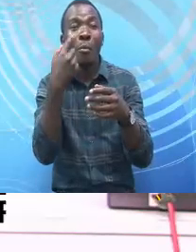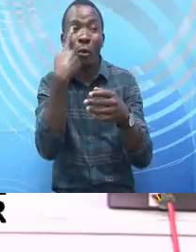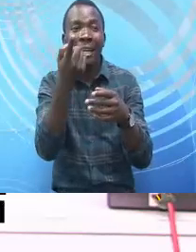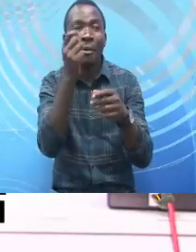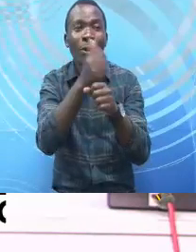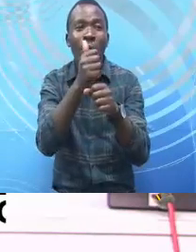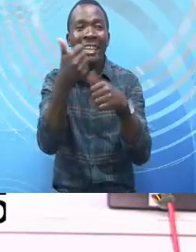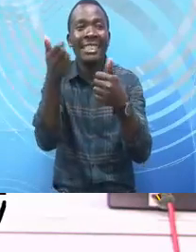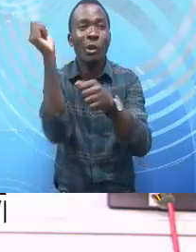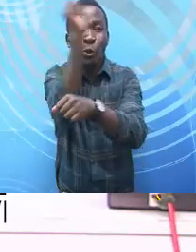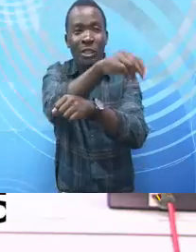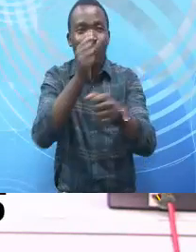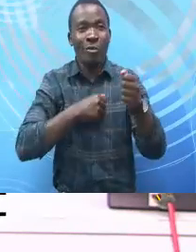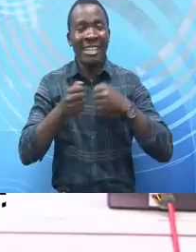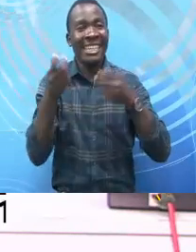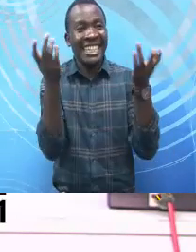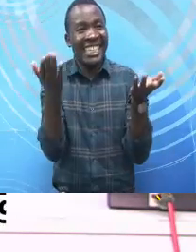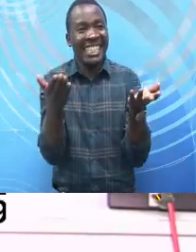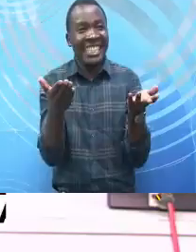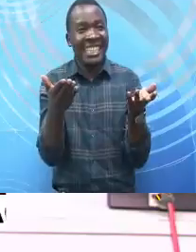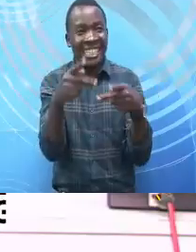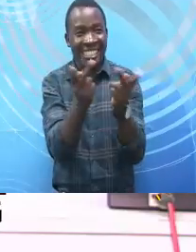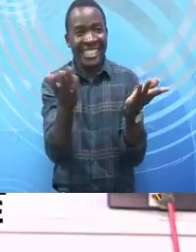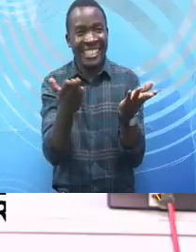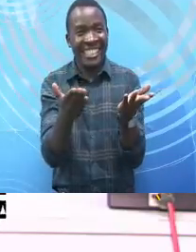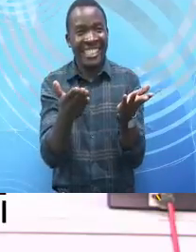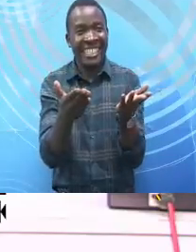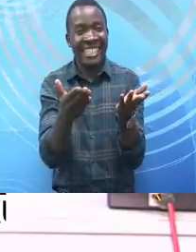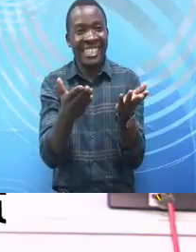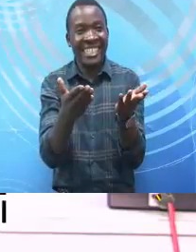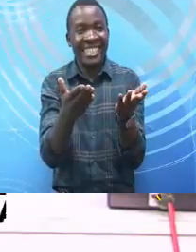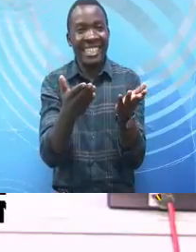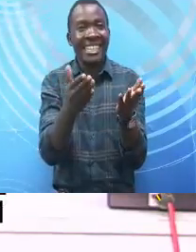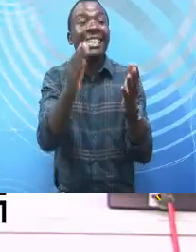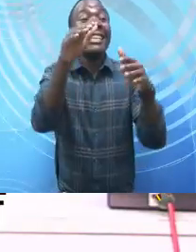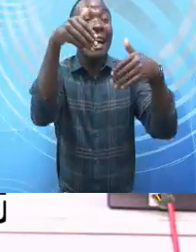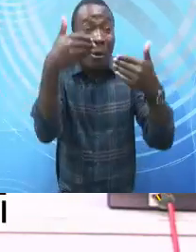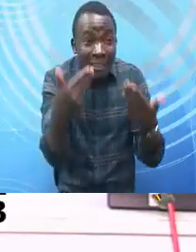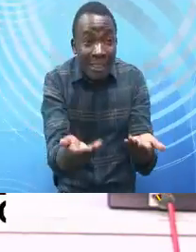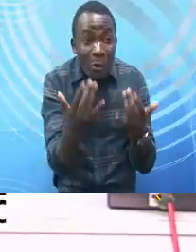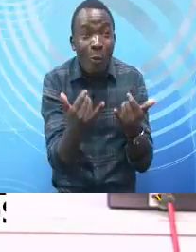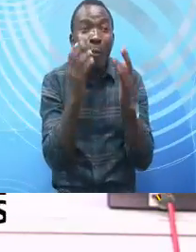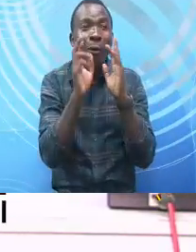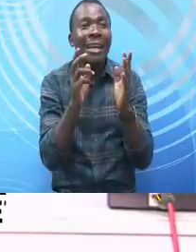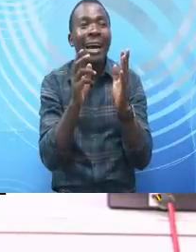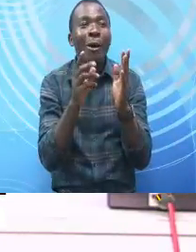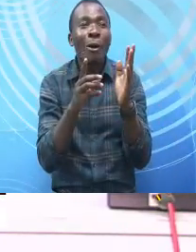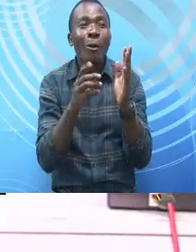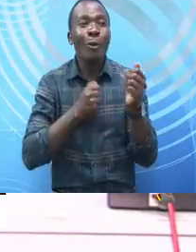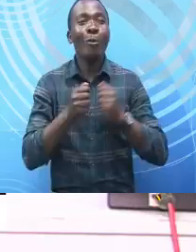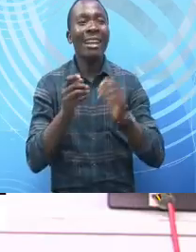neza ku buryo mavuga muti u Rwanda rwahigira cyangwa aho duhagaze uyu munsi mubona u Rwanda rukiri imbere tugifite amahirwe